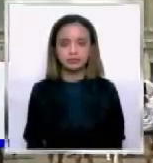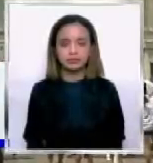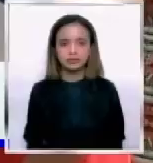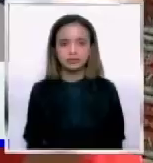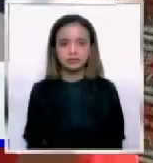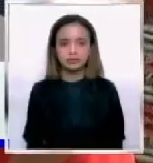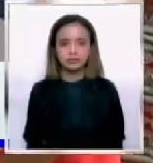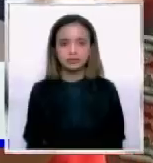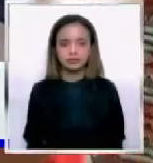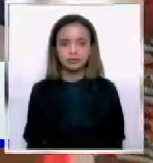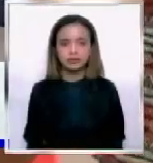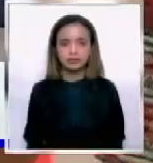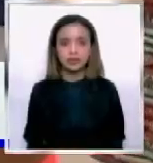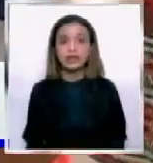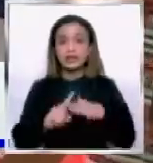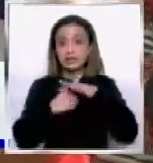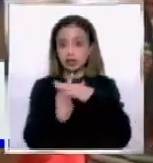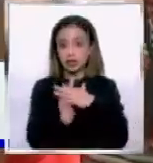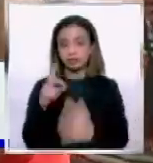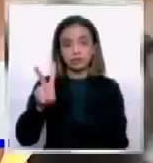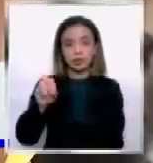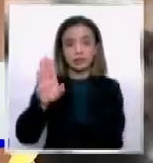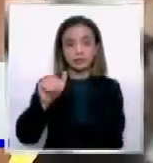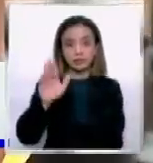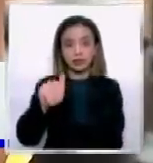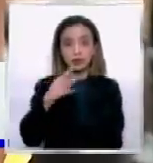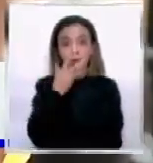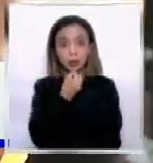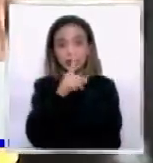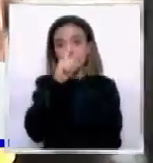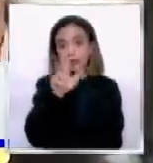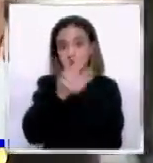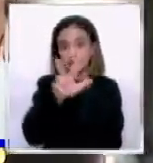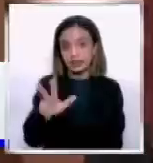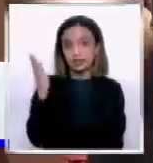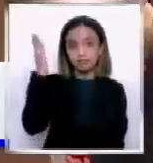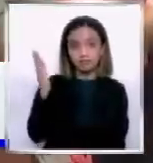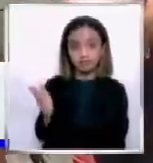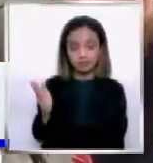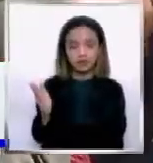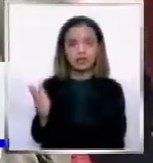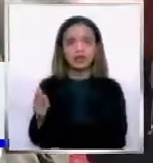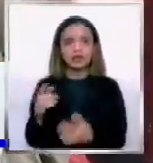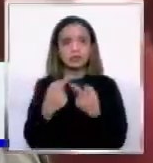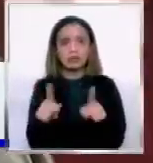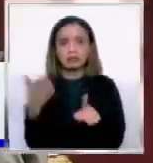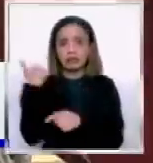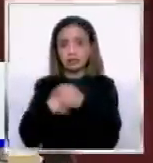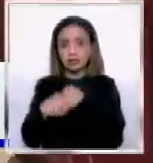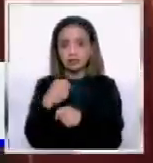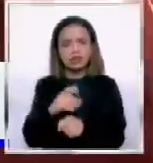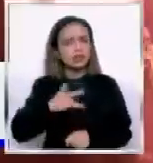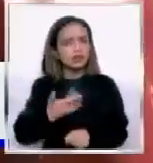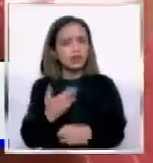...2015 pa na magsimulang mamanata sa Quiapo ang 33 years old na si Christian. Pero nung nakaraang taon niya raw, mas lalong naramdaman ang lakas ng kanyang